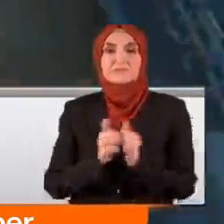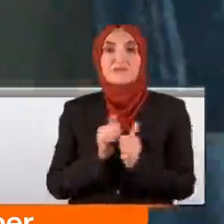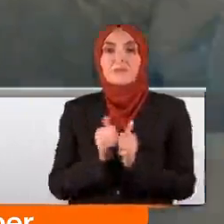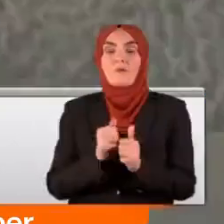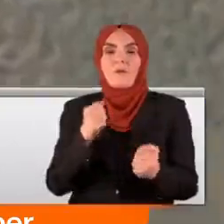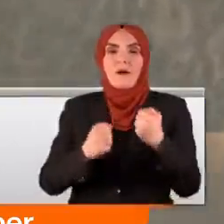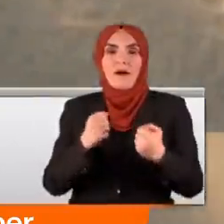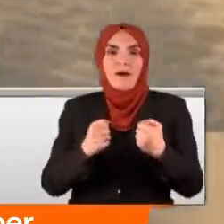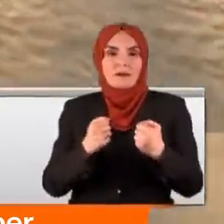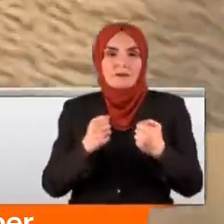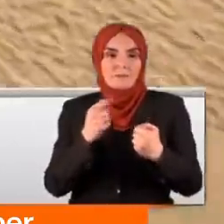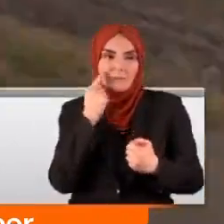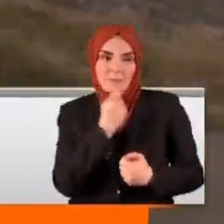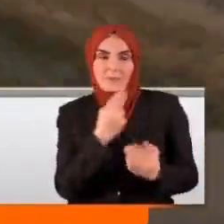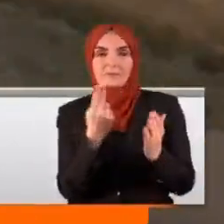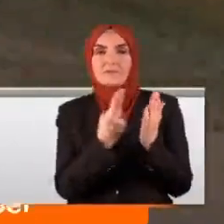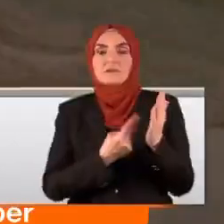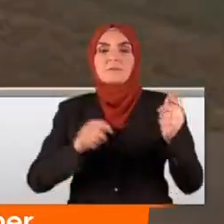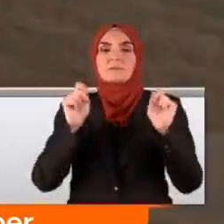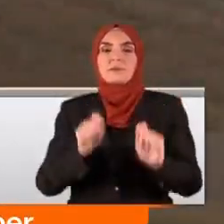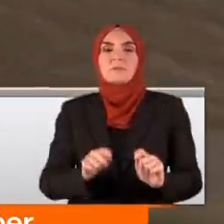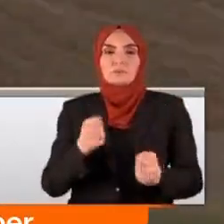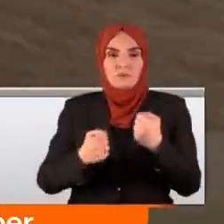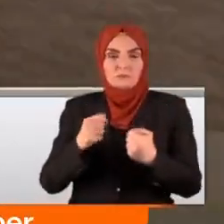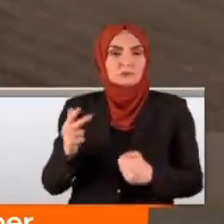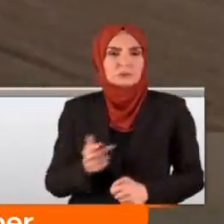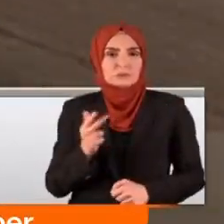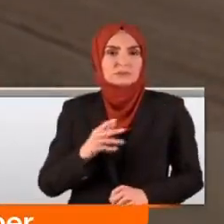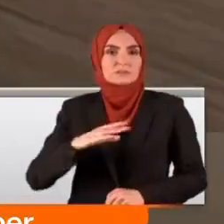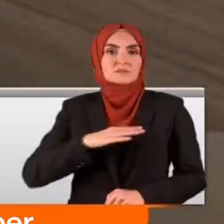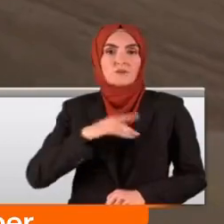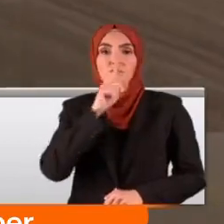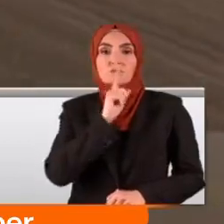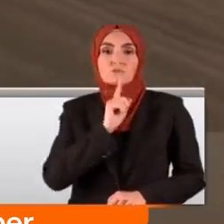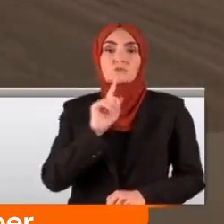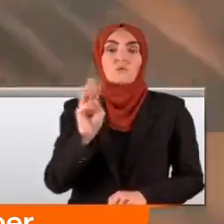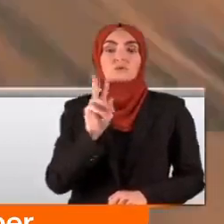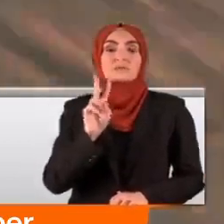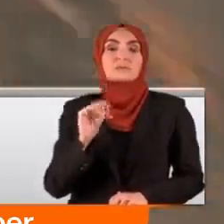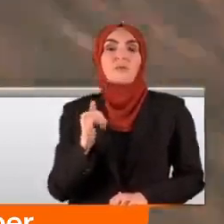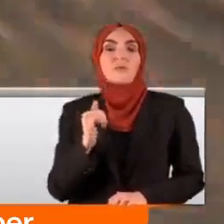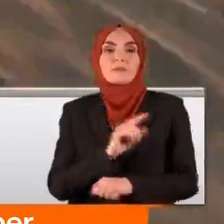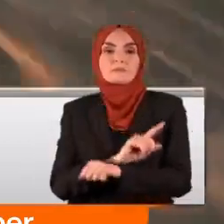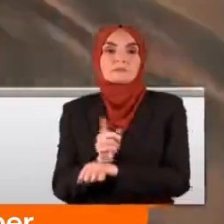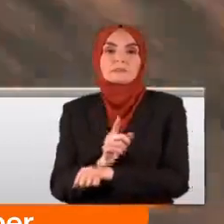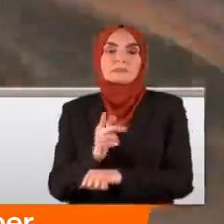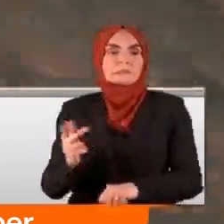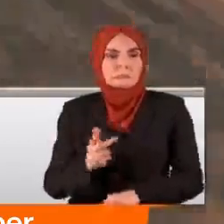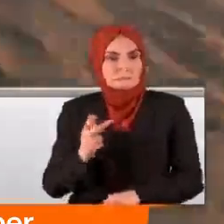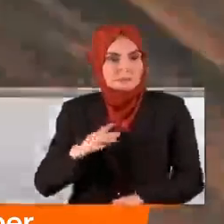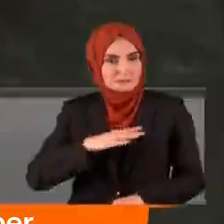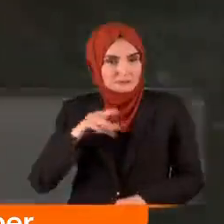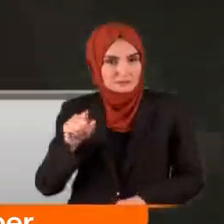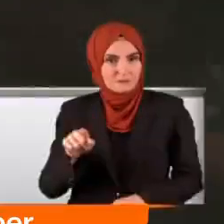Arabalarından ilham alınarak dizayn edilen araç oldukça da hızlı. 102 kilometre hıza ulaşabilen Jetson, sensörleri sayesinde